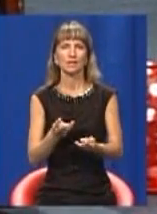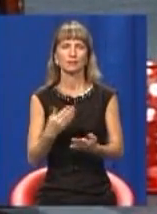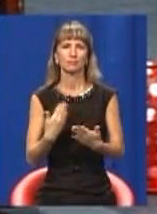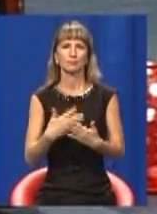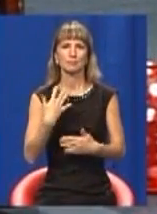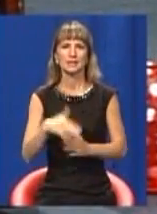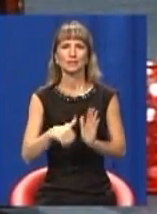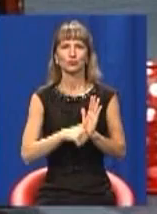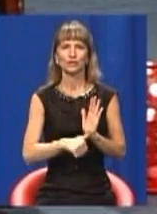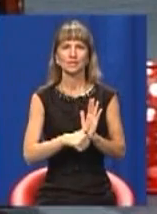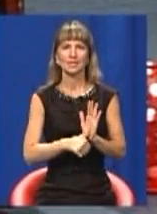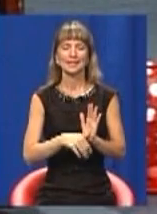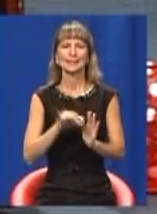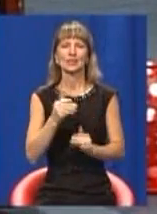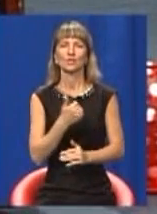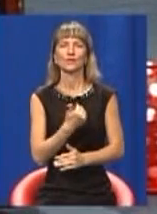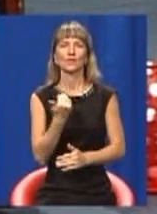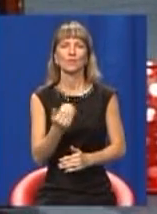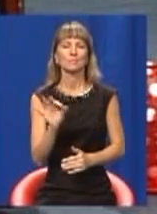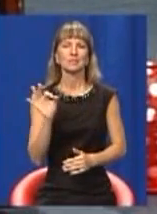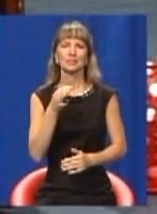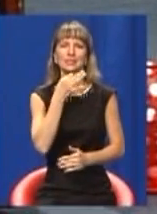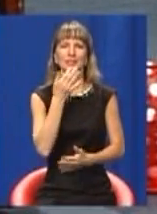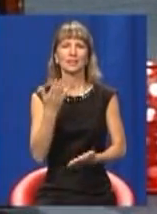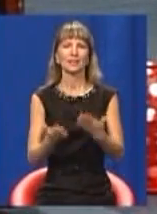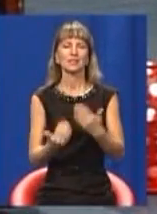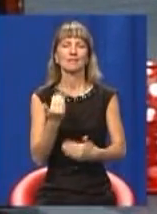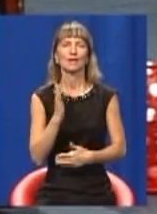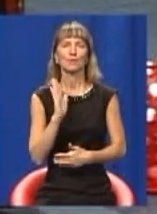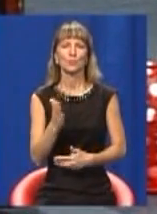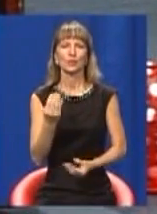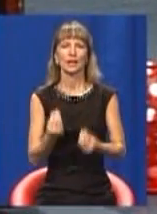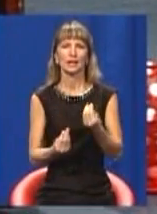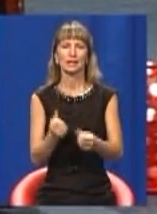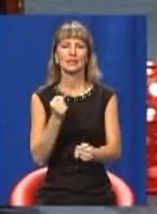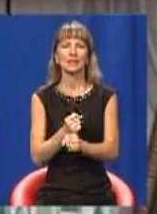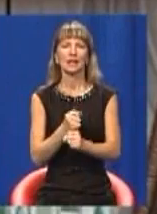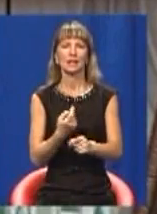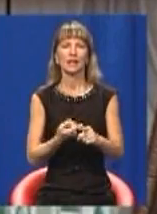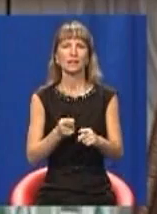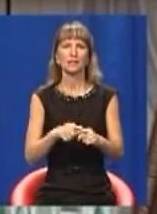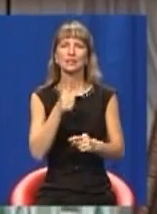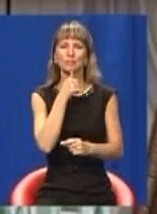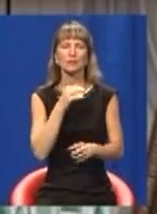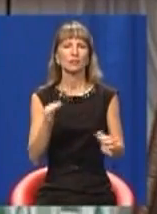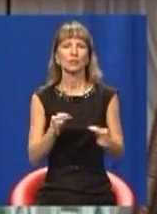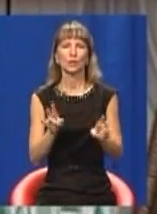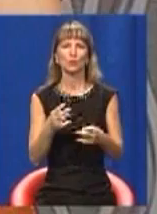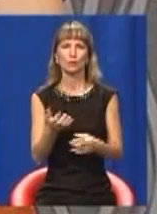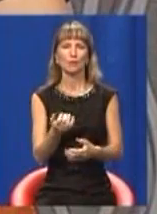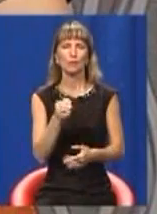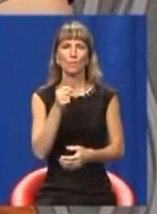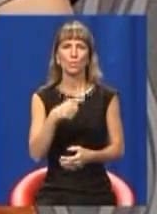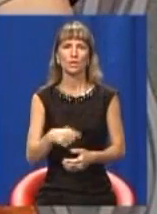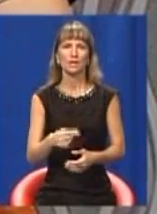градусів 50-60. І хочу вам одразу сказати, якщо ви будете вже гратися, робити цей експеримент, ніколи не варто брати пляшку якусь